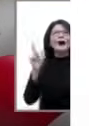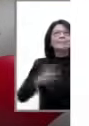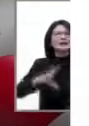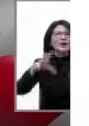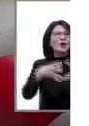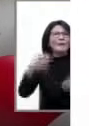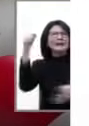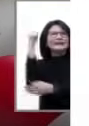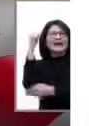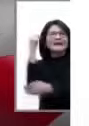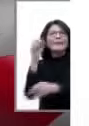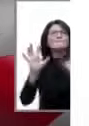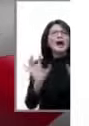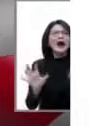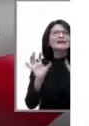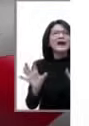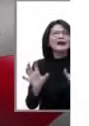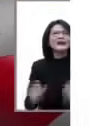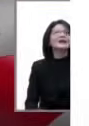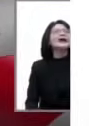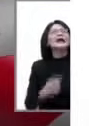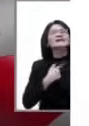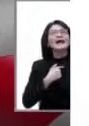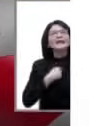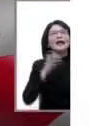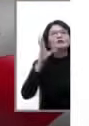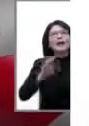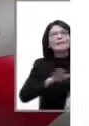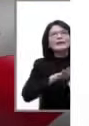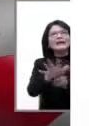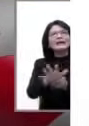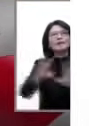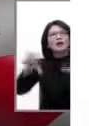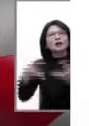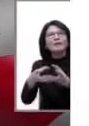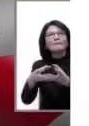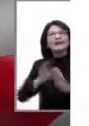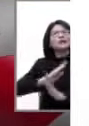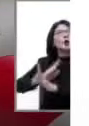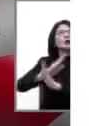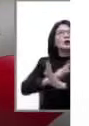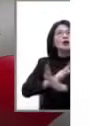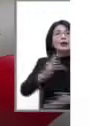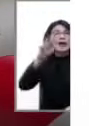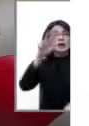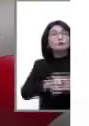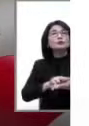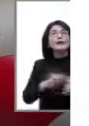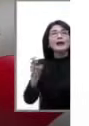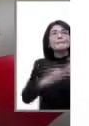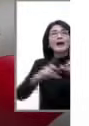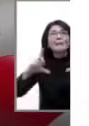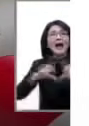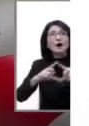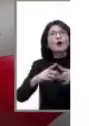meyakinkan pemilih bukan hanya nya antar peserta debat debat politik juga untuk apa menarik perhatian dan mencari impresi makanya tadi